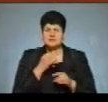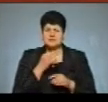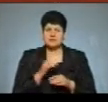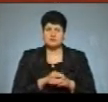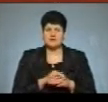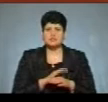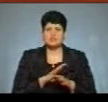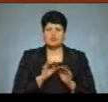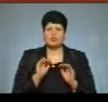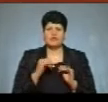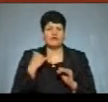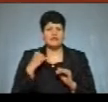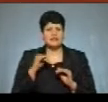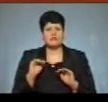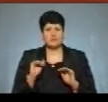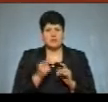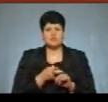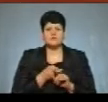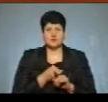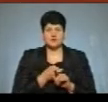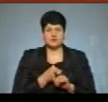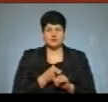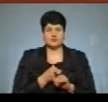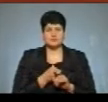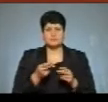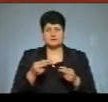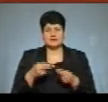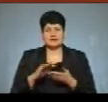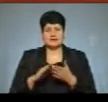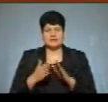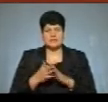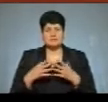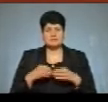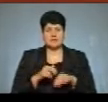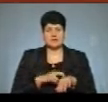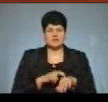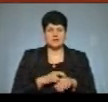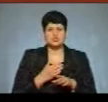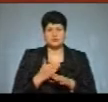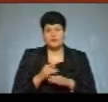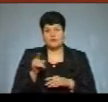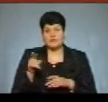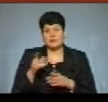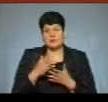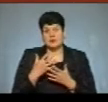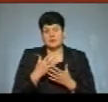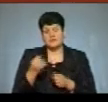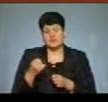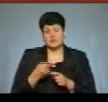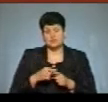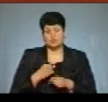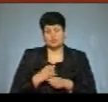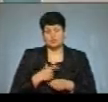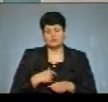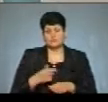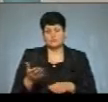стало викликів менше у зв'язку із укладенням декларації сімейними лікарями? Тобто частково вони би мали би перебрати на себе ці функції,